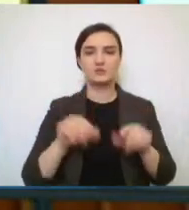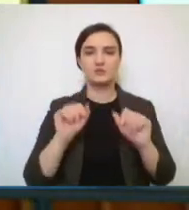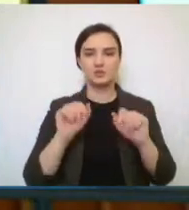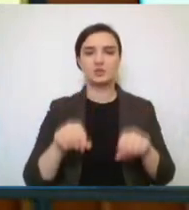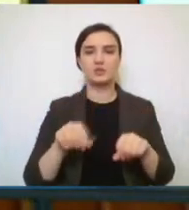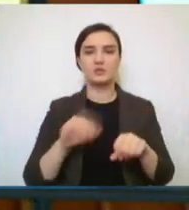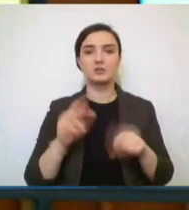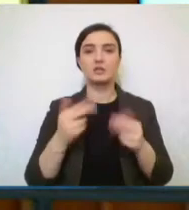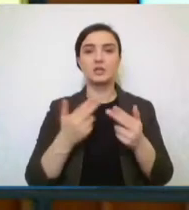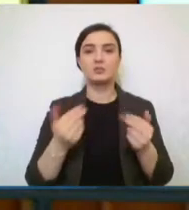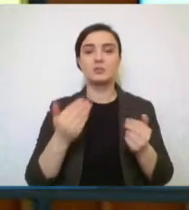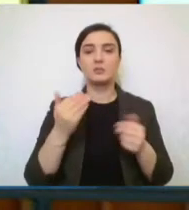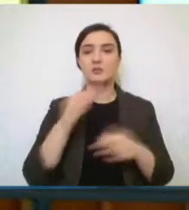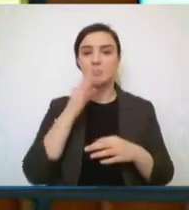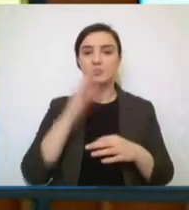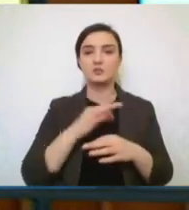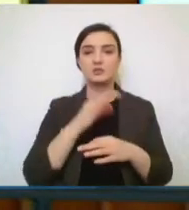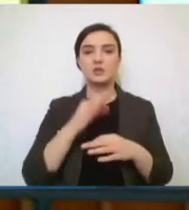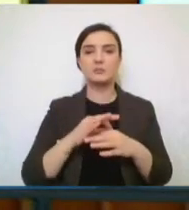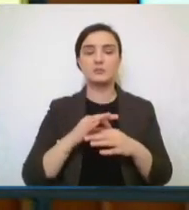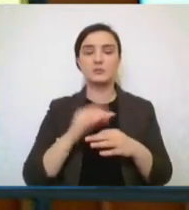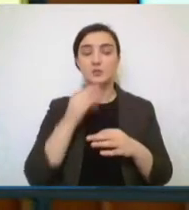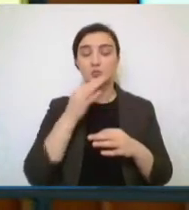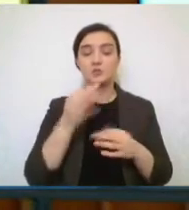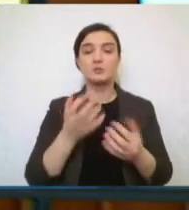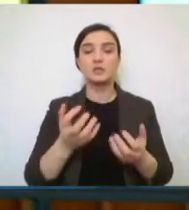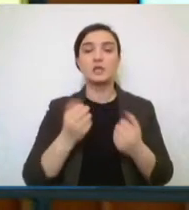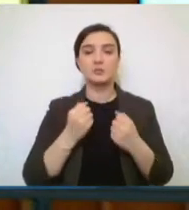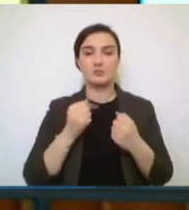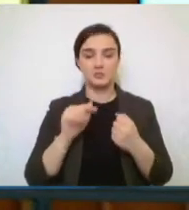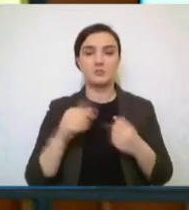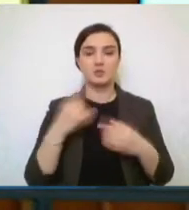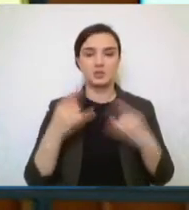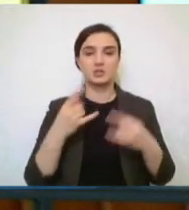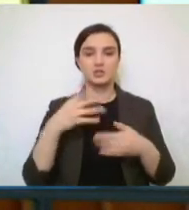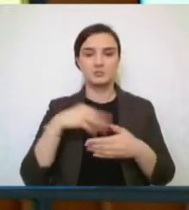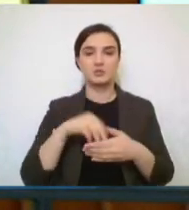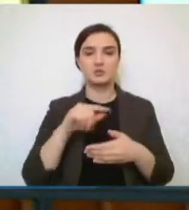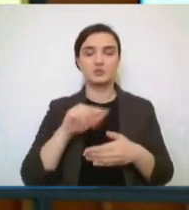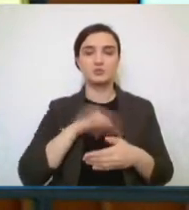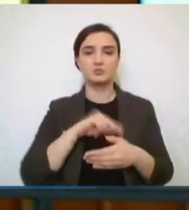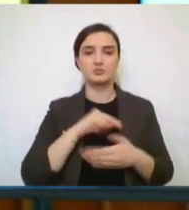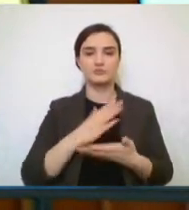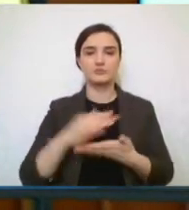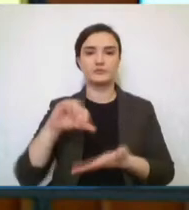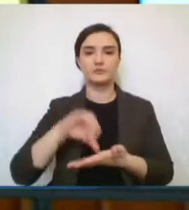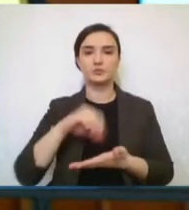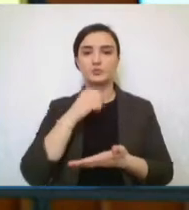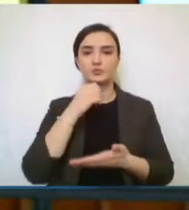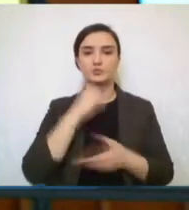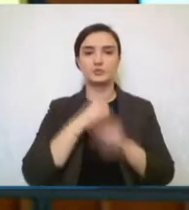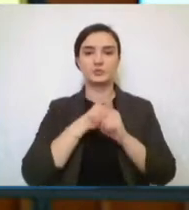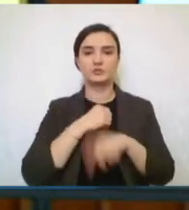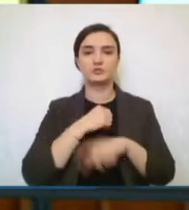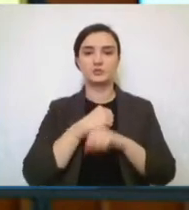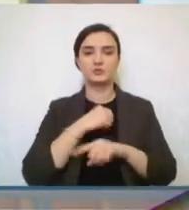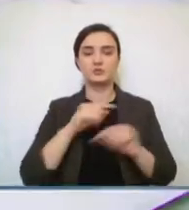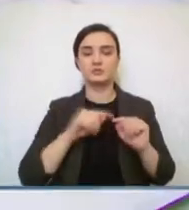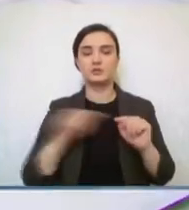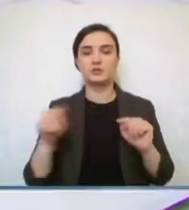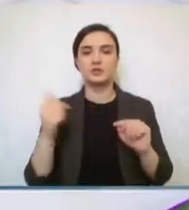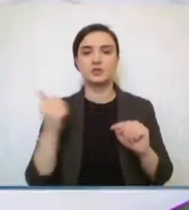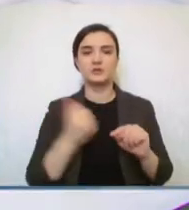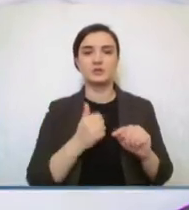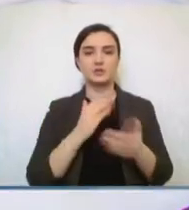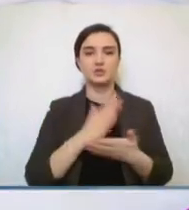მათზე პასუხის მიღება ჩვენს გადაცემაში. ამისათვის სტუდიაში მუშაობს ჩვენი გადაცემის ჟურნალისტი მიმდინარე კვირაში, გახლავთ